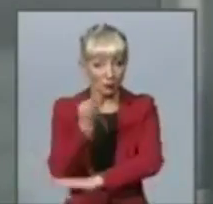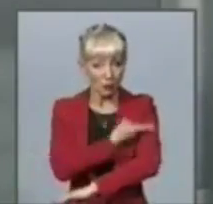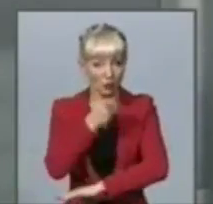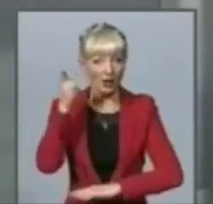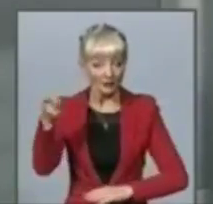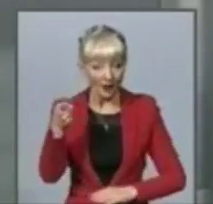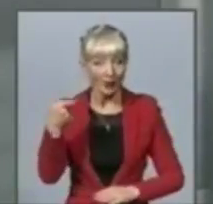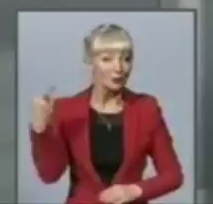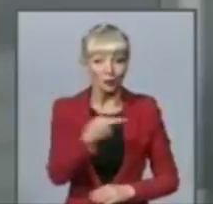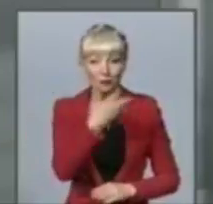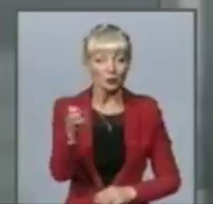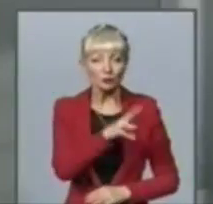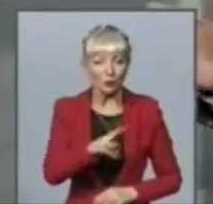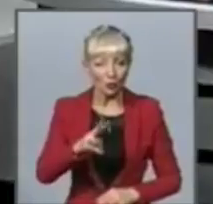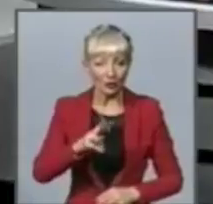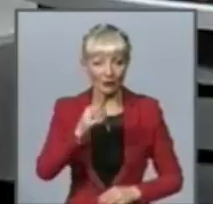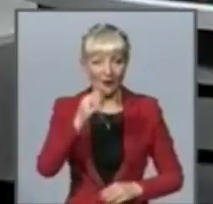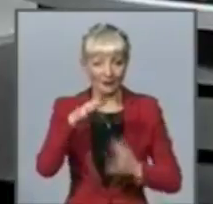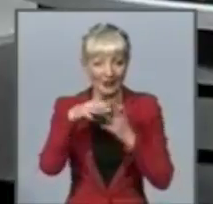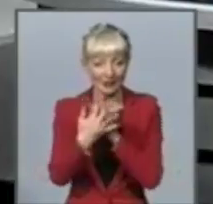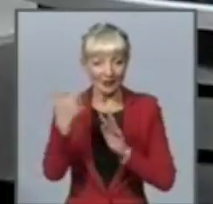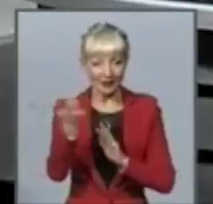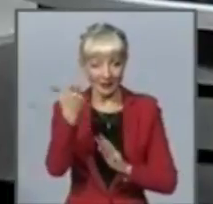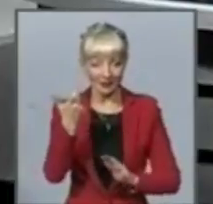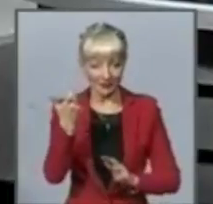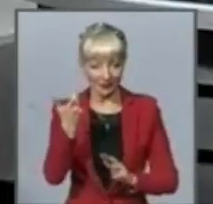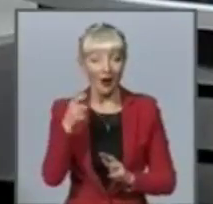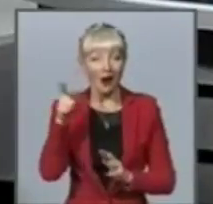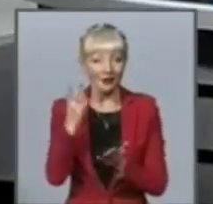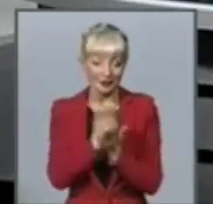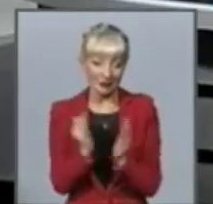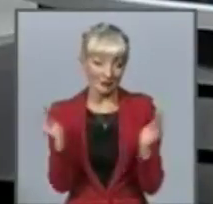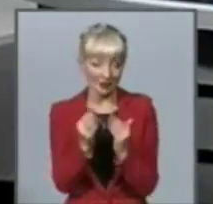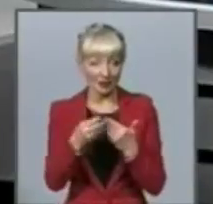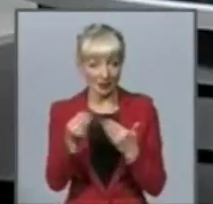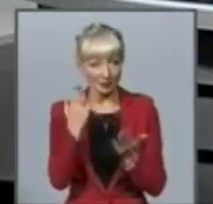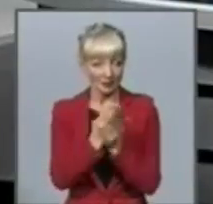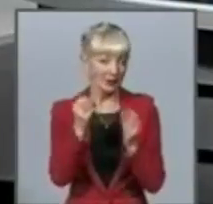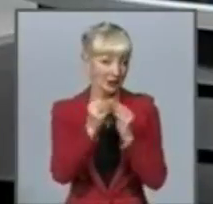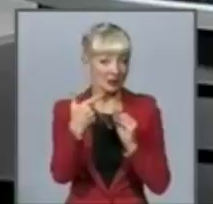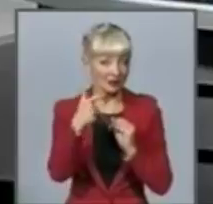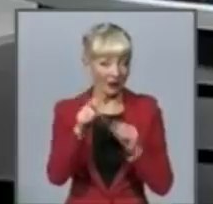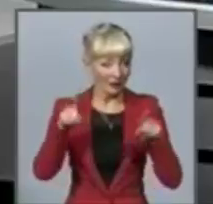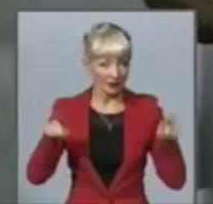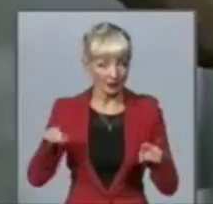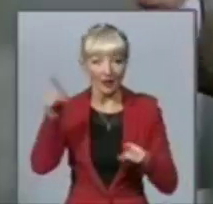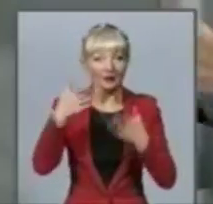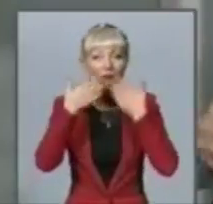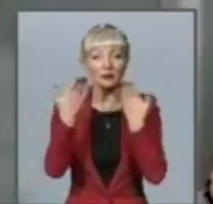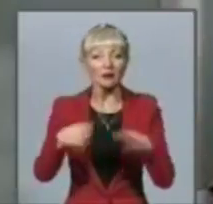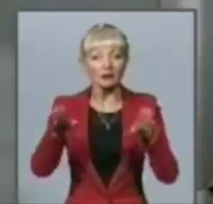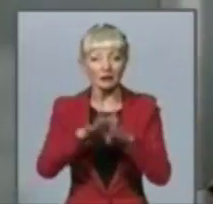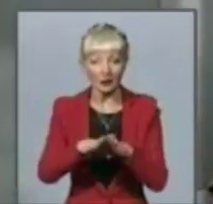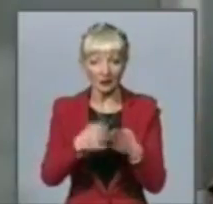1,5 мільйона фермерських господарств. Вони володіють невеликими земельними наділами. Багато з них має 10 гектарів. І там немає таких